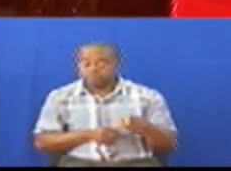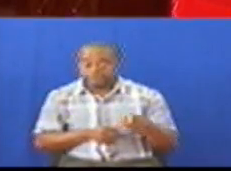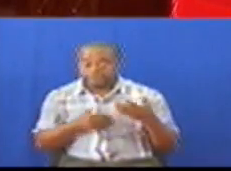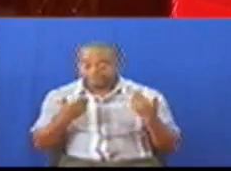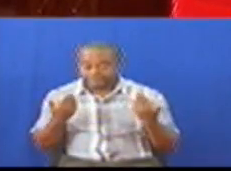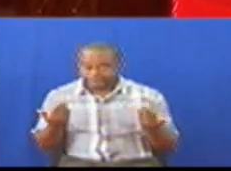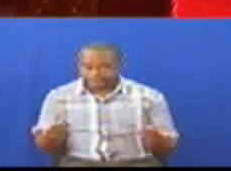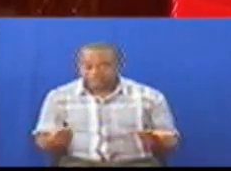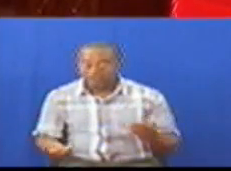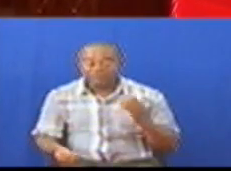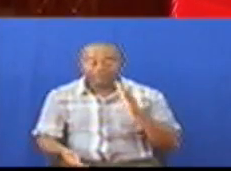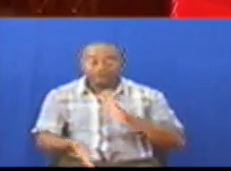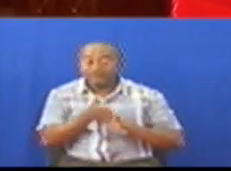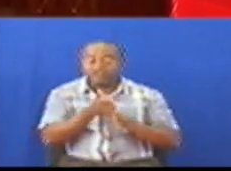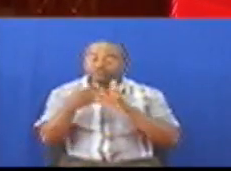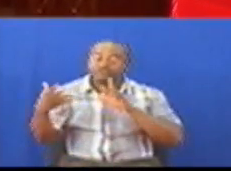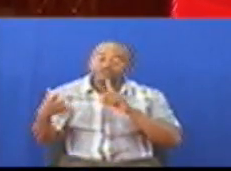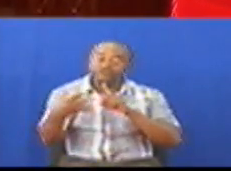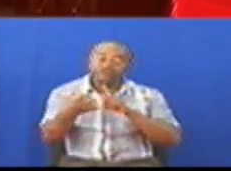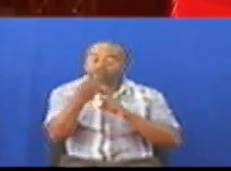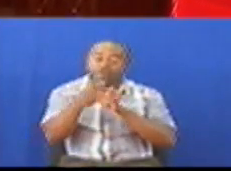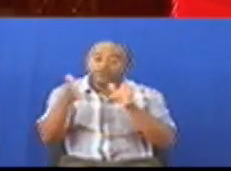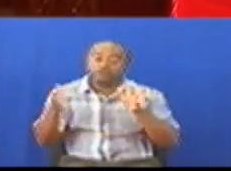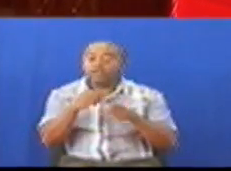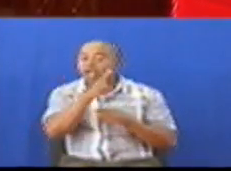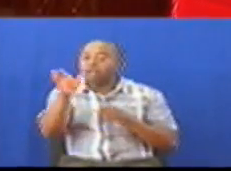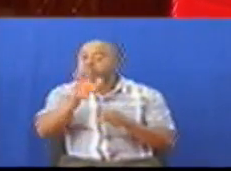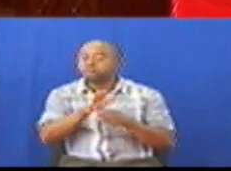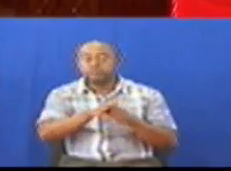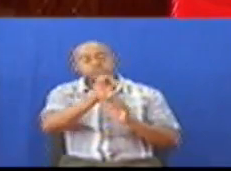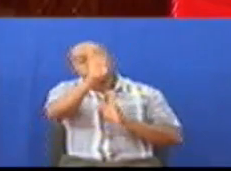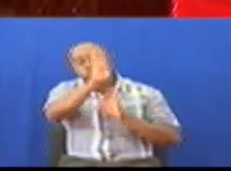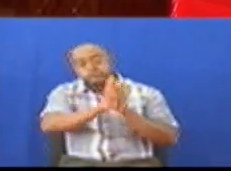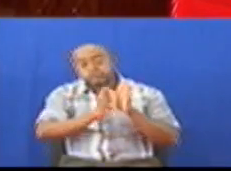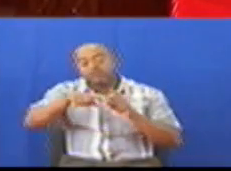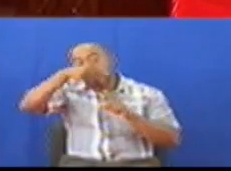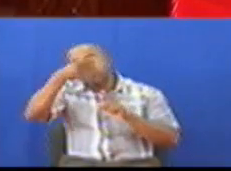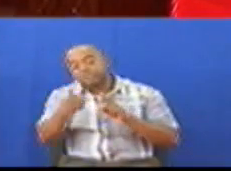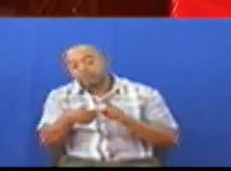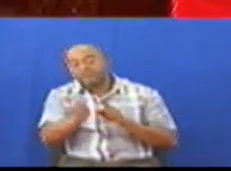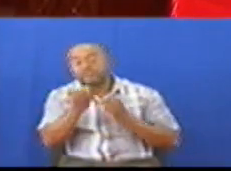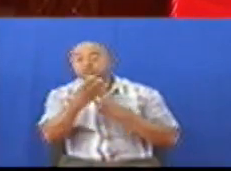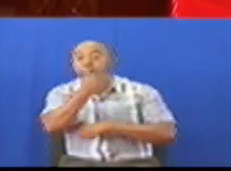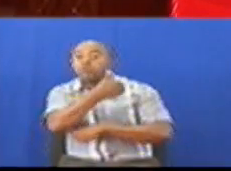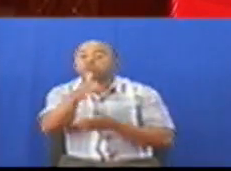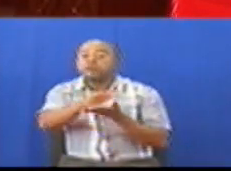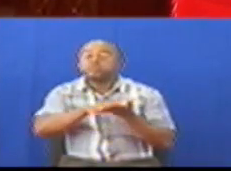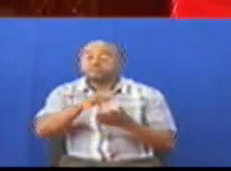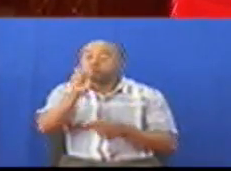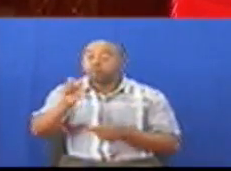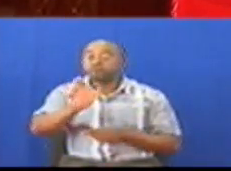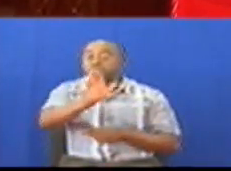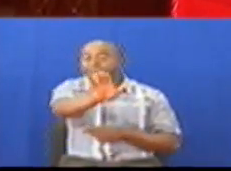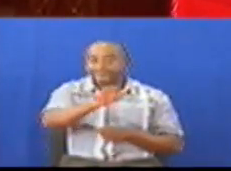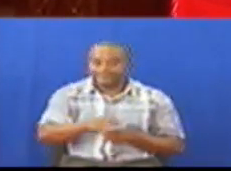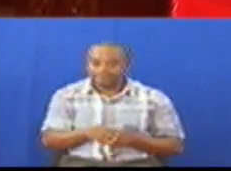vyanzo vikubwa vya mapato kwa almashauri vinasababisha almashauri nyingi kushindwa kujiendesha na hivyo kushindwa kutoa huduma za msingi kwa wananchi, hivyo